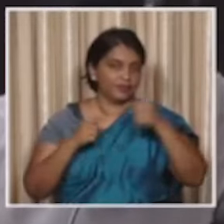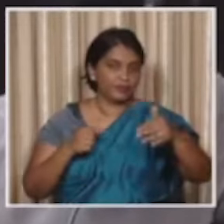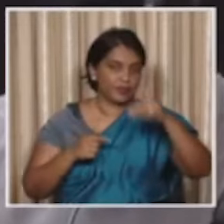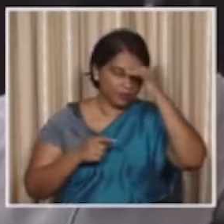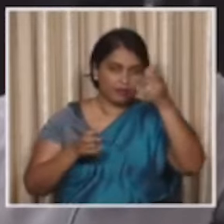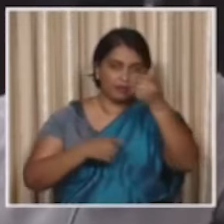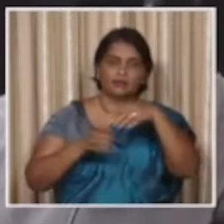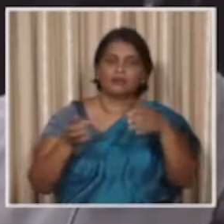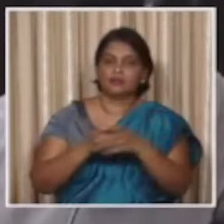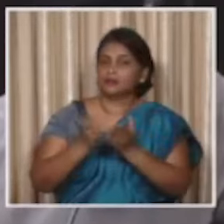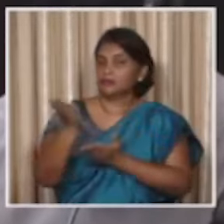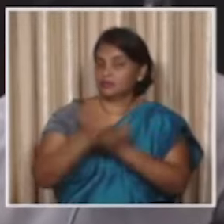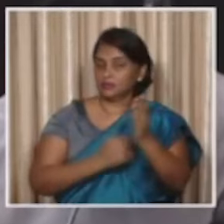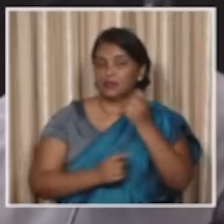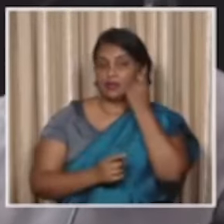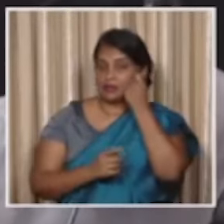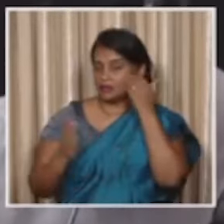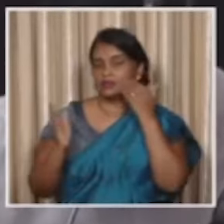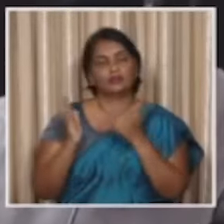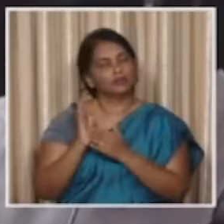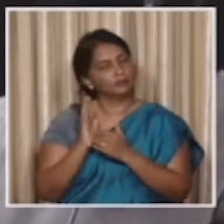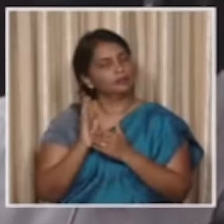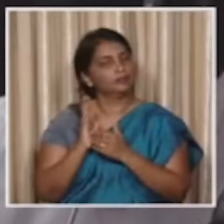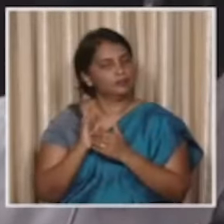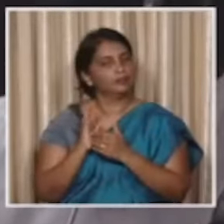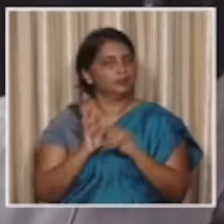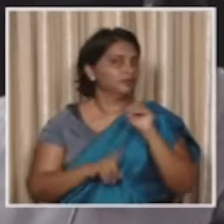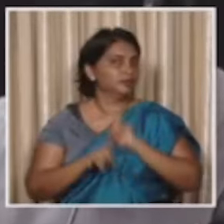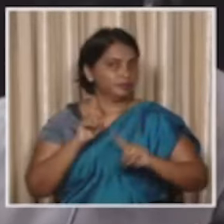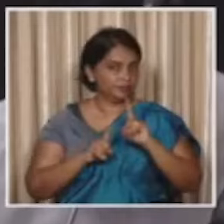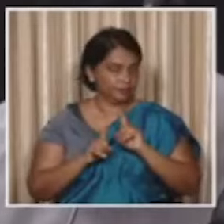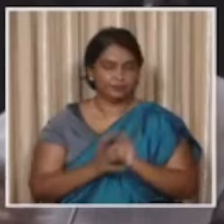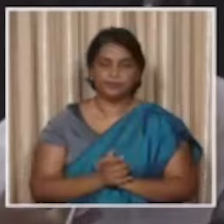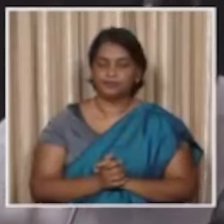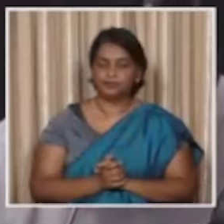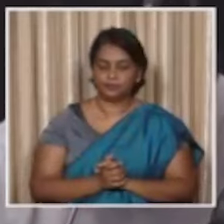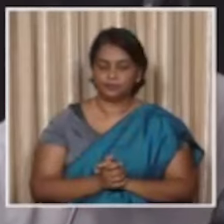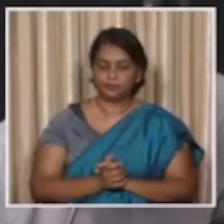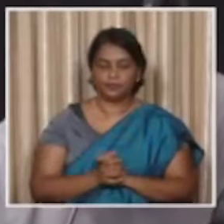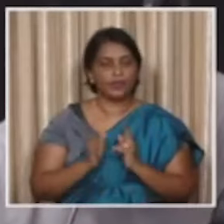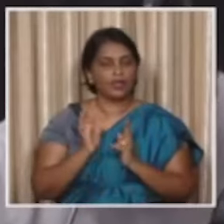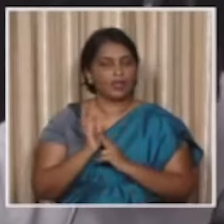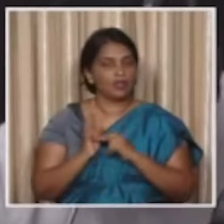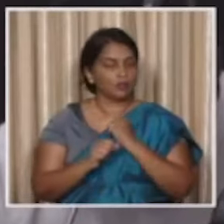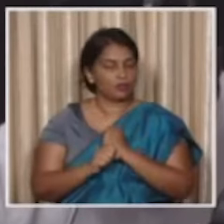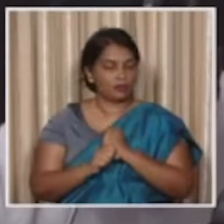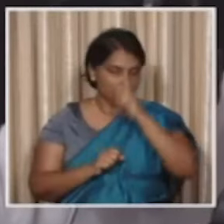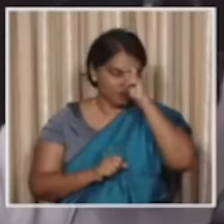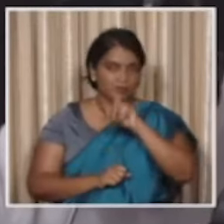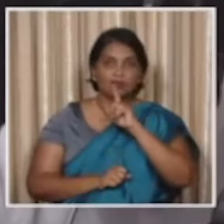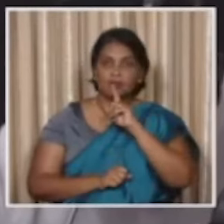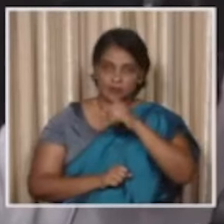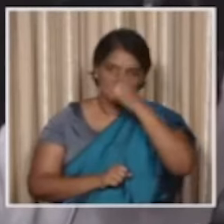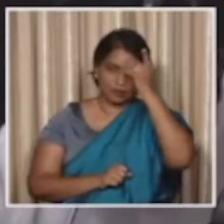විපක්ෂනායකතුමා ඇතුළු කණ්ඩායම ඉදිරිපත් කළ යෝජනා පිළිබඳව තමයි සාකච්ඡා වෙන්නේ. නාල ගොඩහේවා මැතිතුමා කිව්